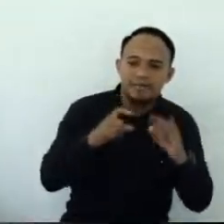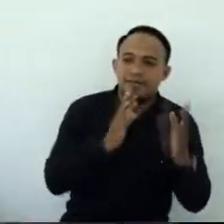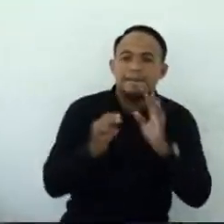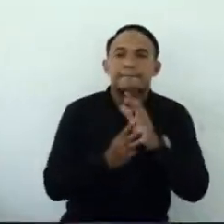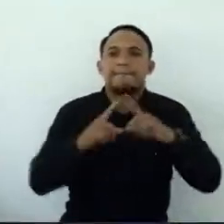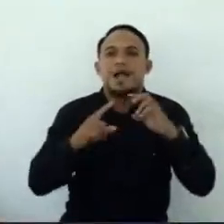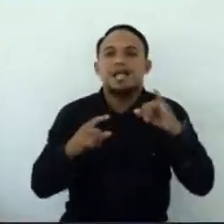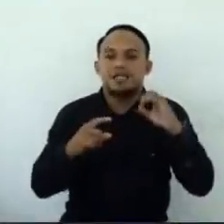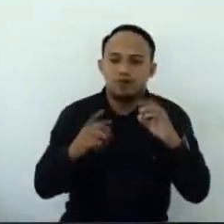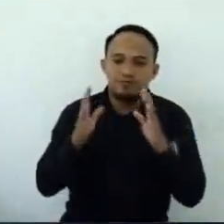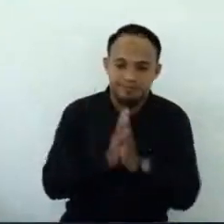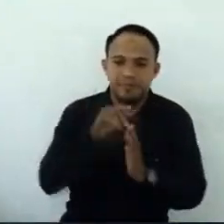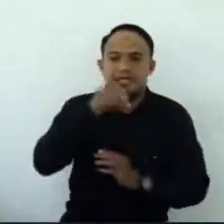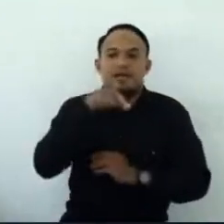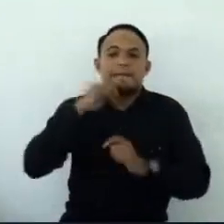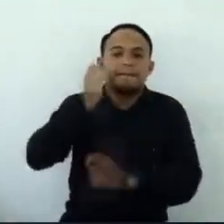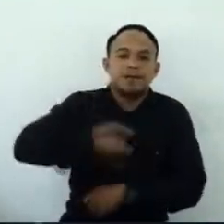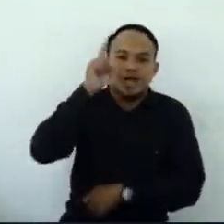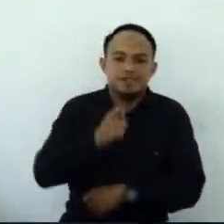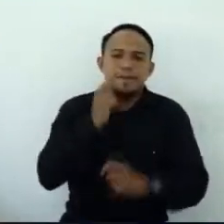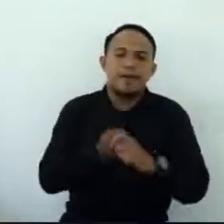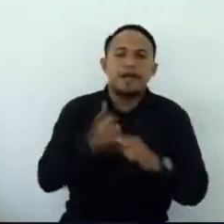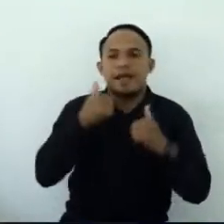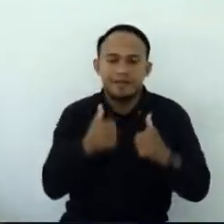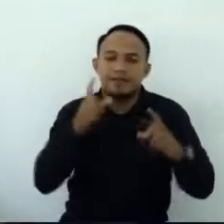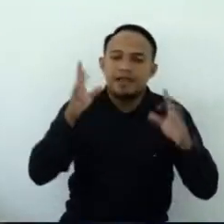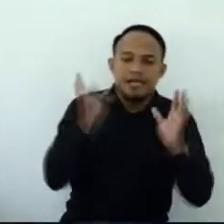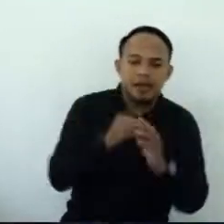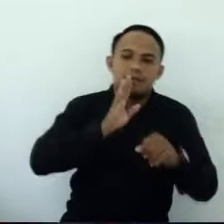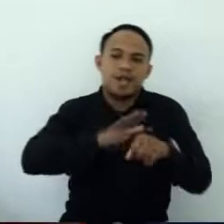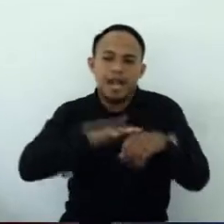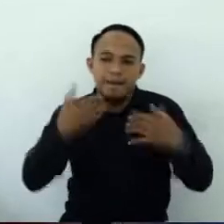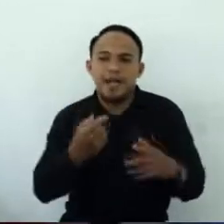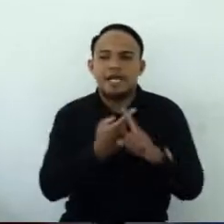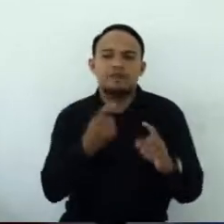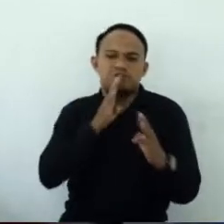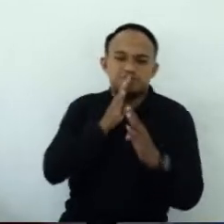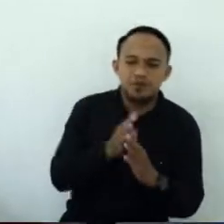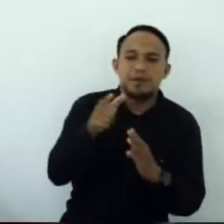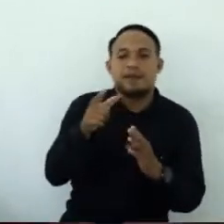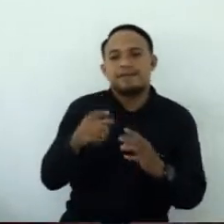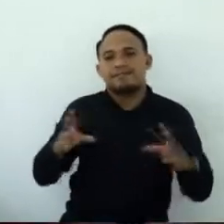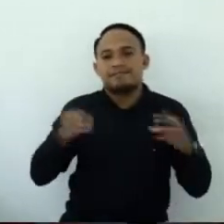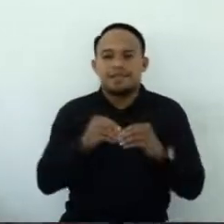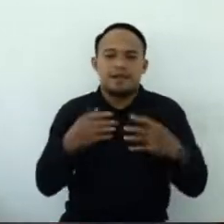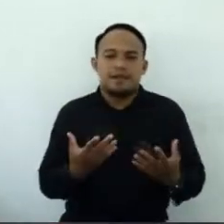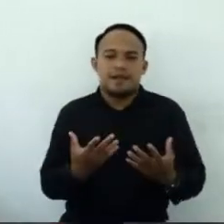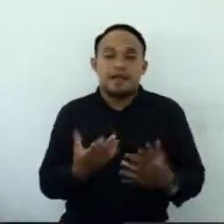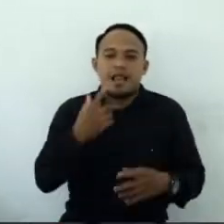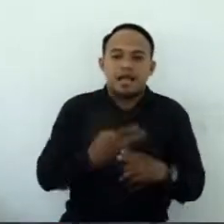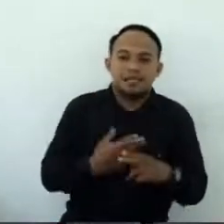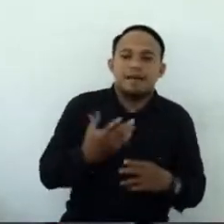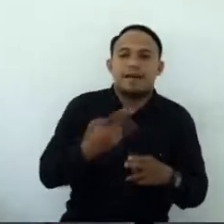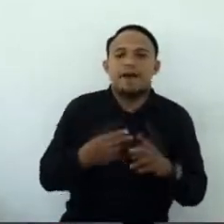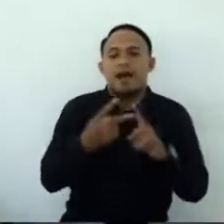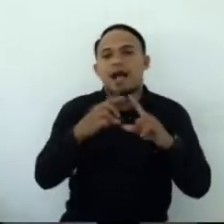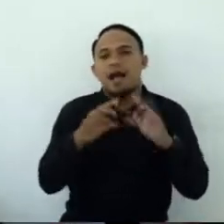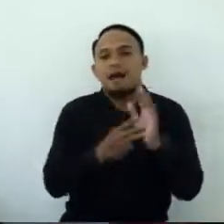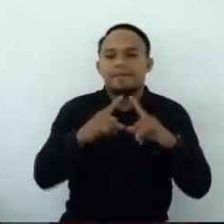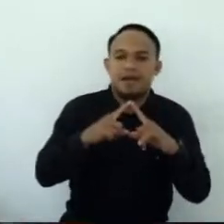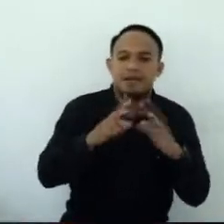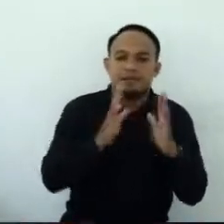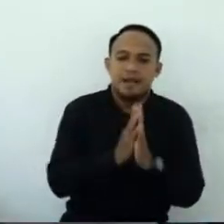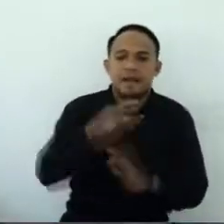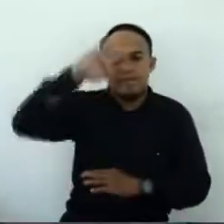hama penyakit tanaman hingga penentuan waktu panen tepat kemudian juga harus diikuti itikad baik